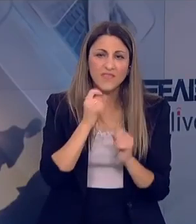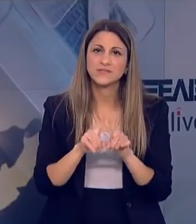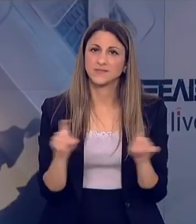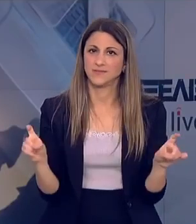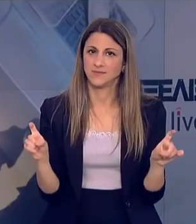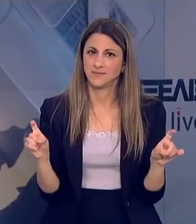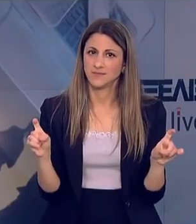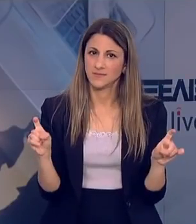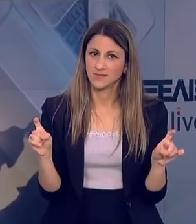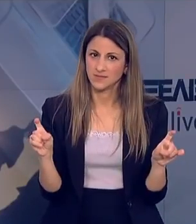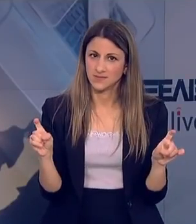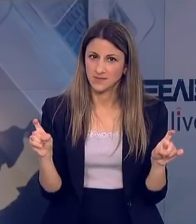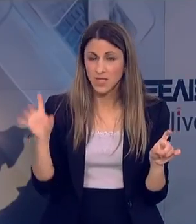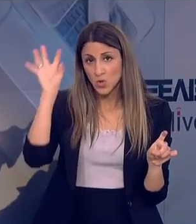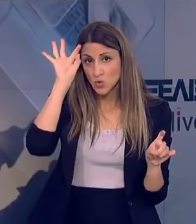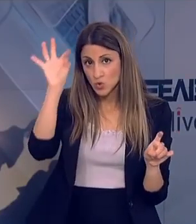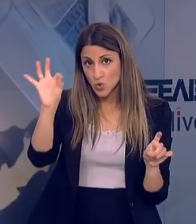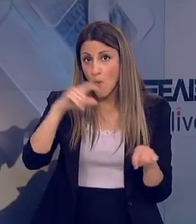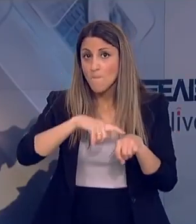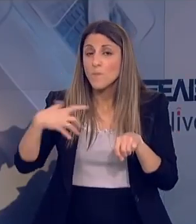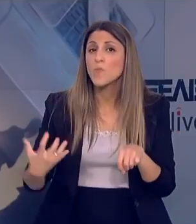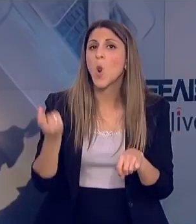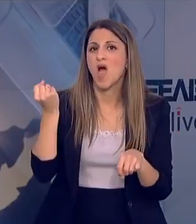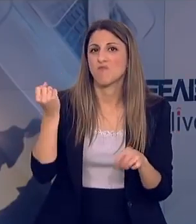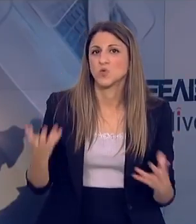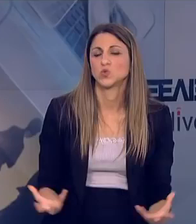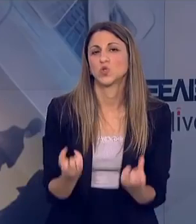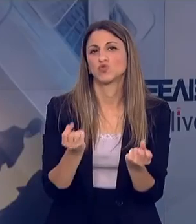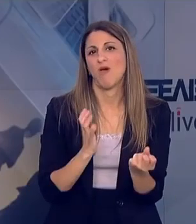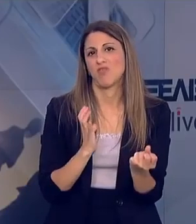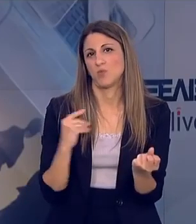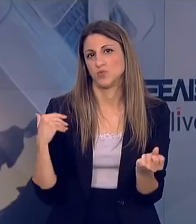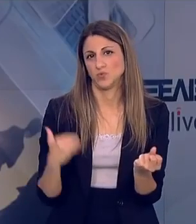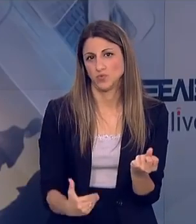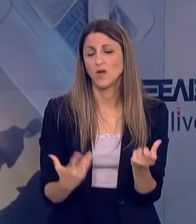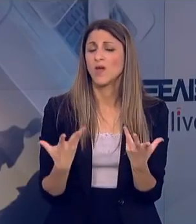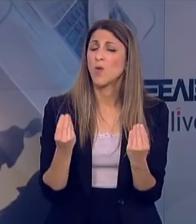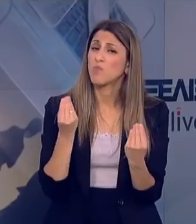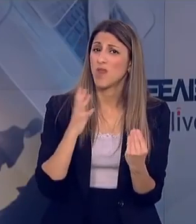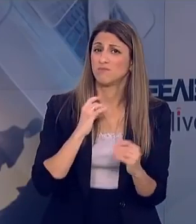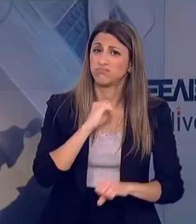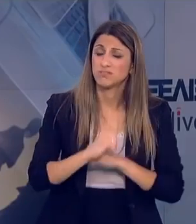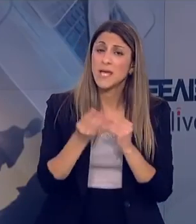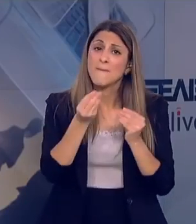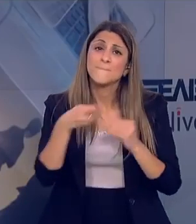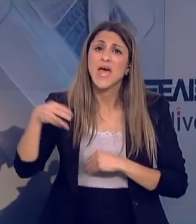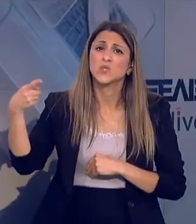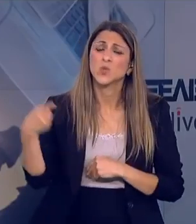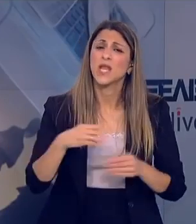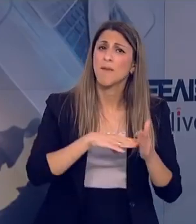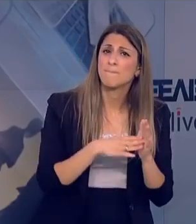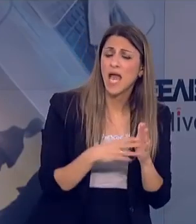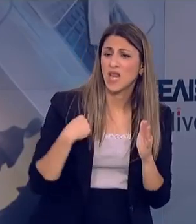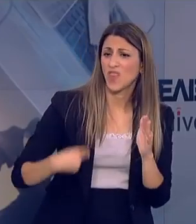παρουσιάστηκαν τα κρούσματα, αλλά για να μην παρουσιαστούν κρούσματα σε όλη την Ελλάδα. Η συντριπτική πλειοψηφία των αυτοδιοικητικών, των